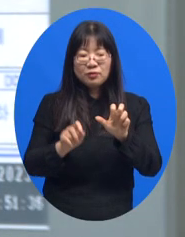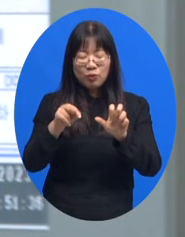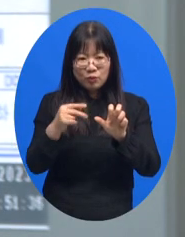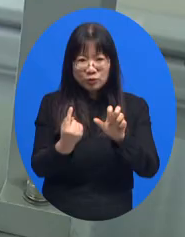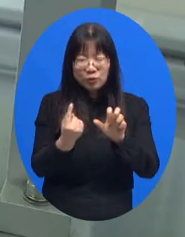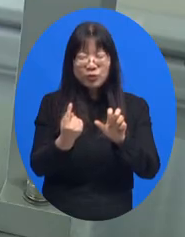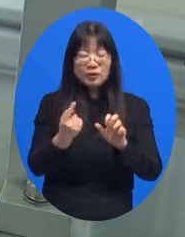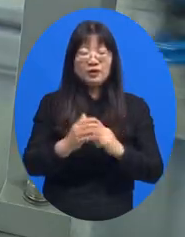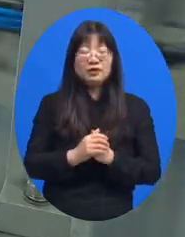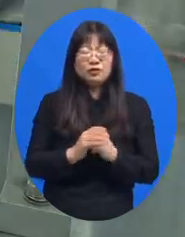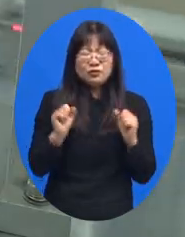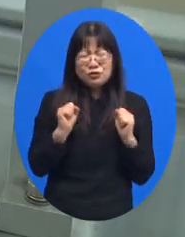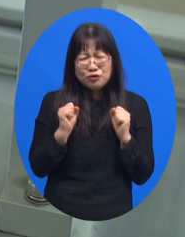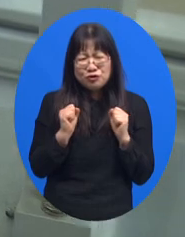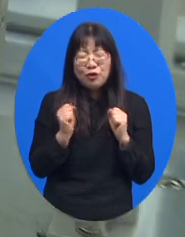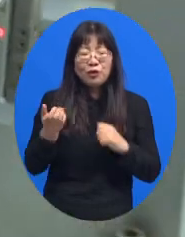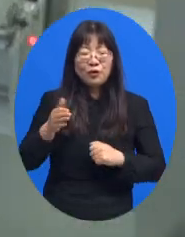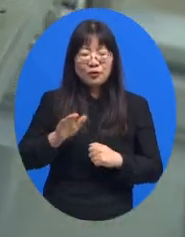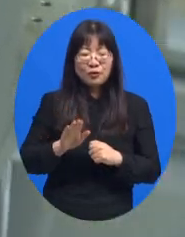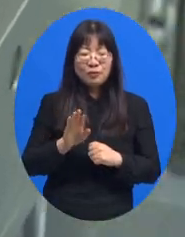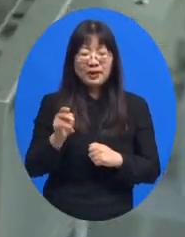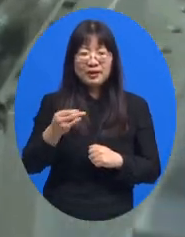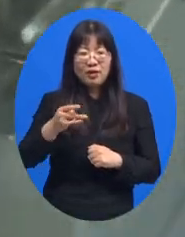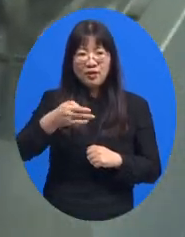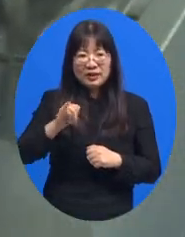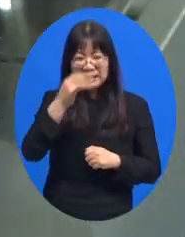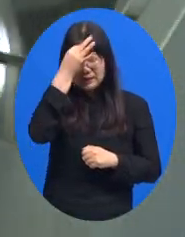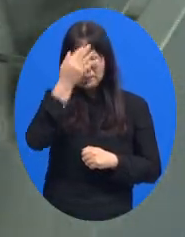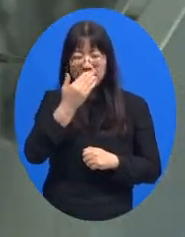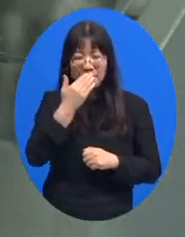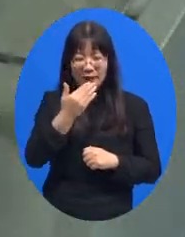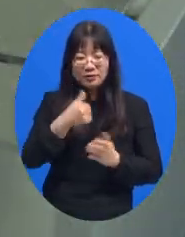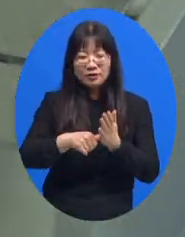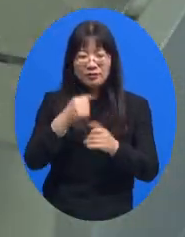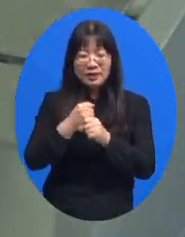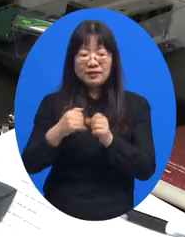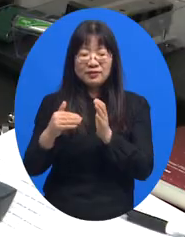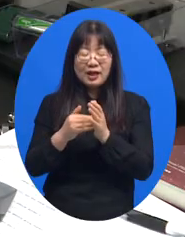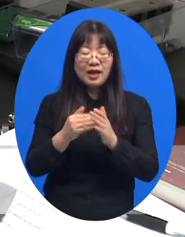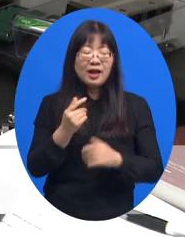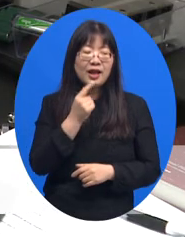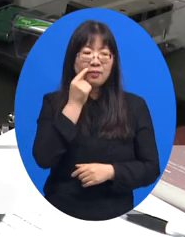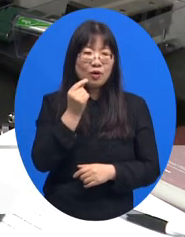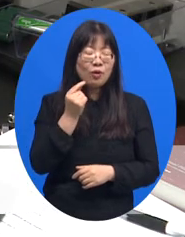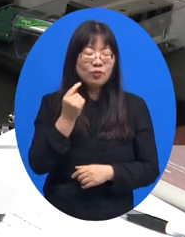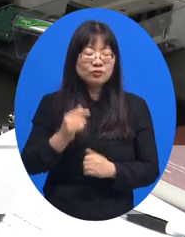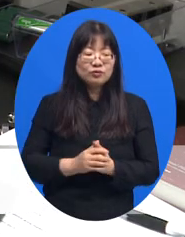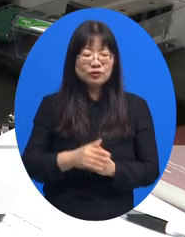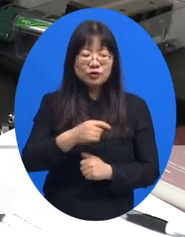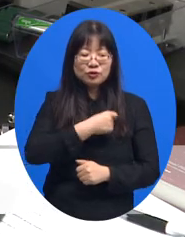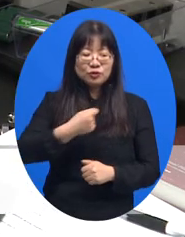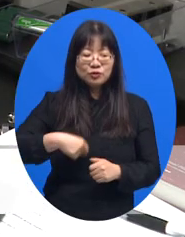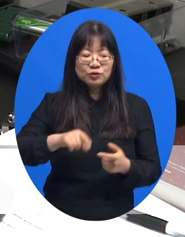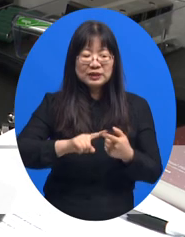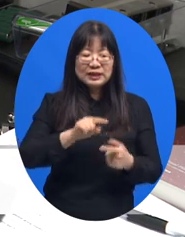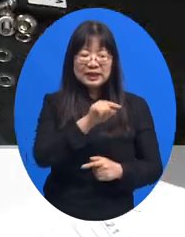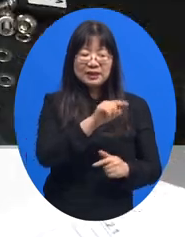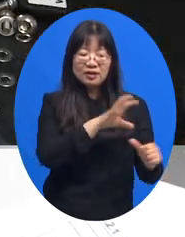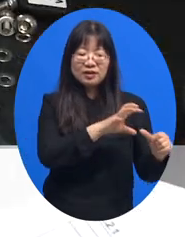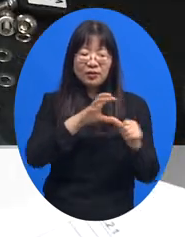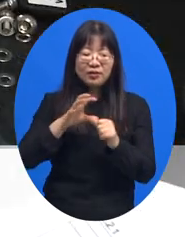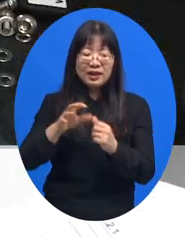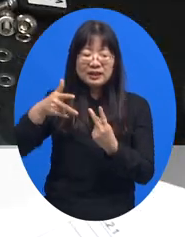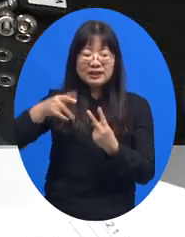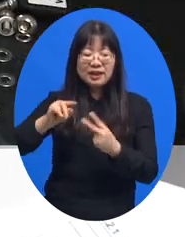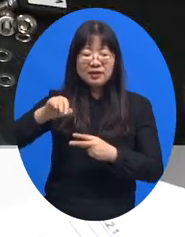35도 초저온에서도 배터리 기능을 하는 신소재를 개발했습니다. 일본, 중국은 이 LTO를 적용한 2차